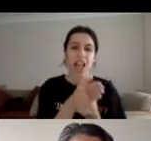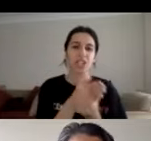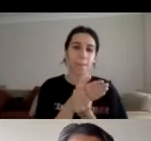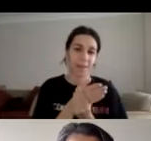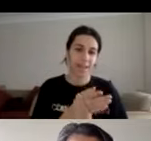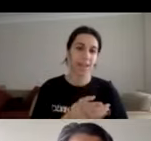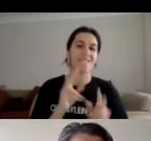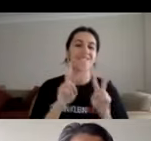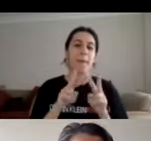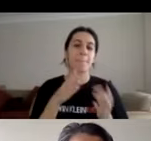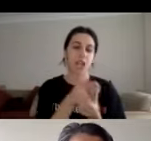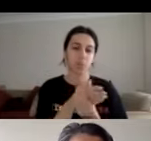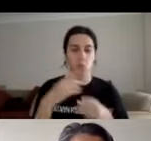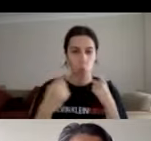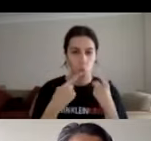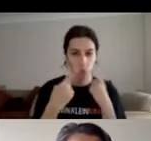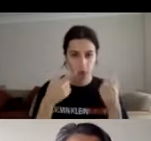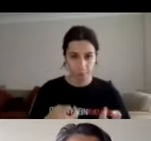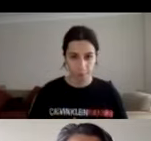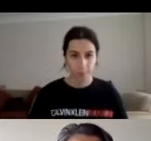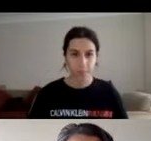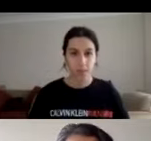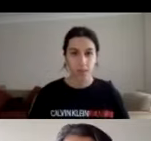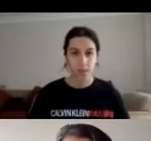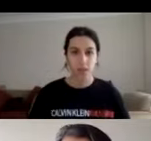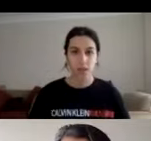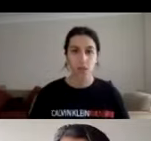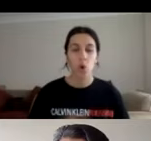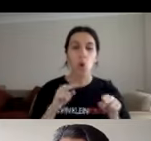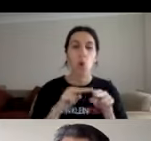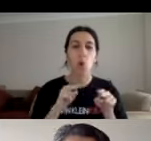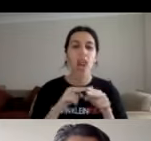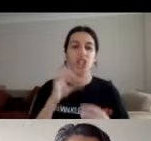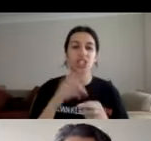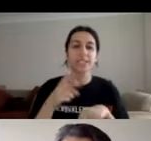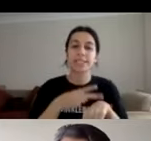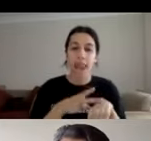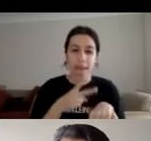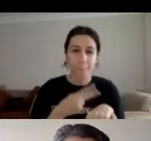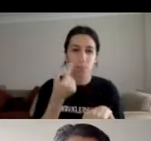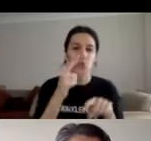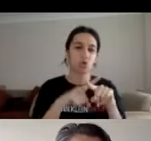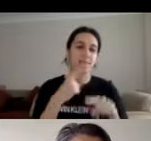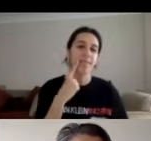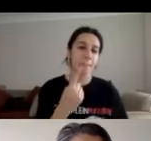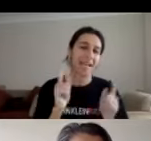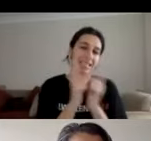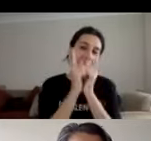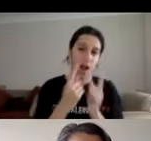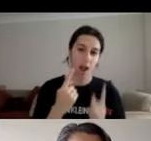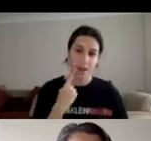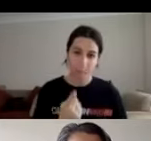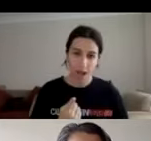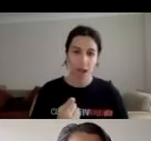web erişilebilirliği konuşacağız bugün. Aslında kullanıcı deneyimi araştırmaları, UX, User Experience, kısaca UX diye bilindiği